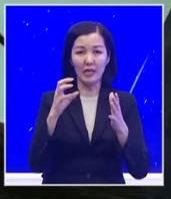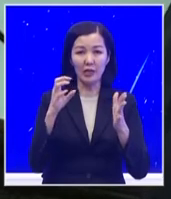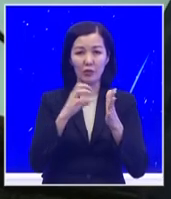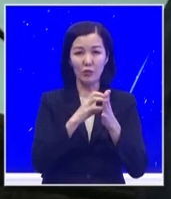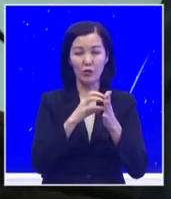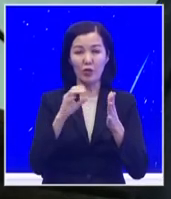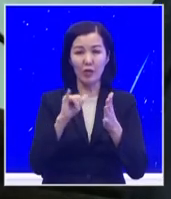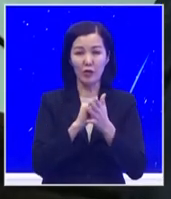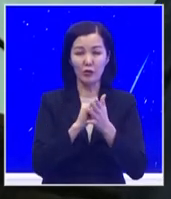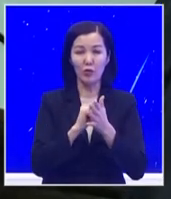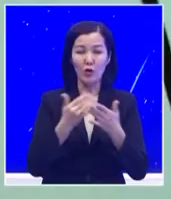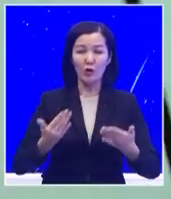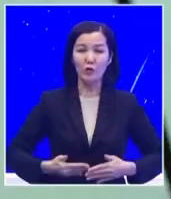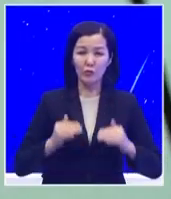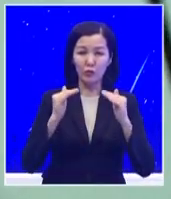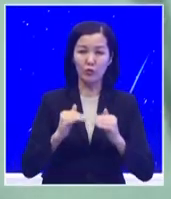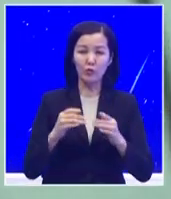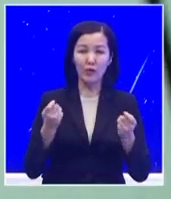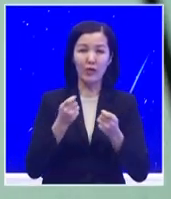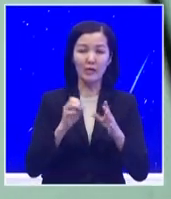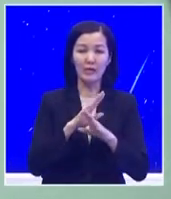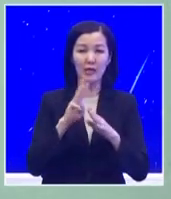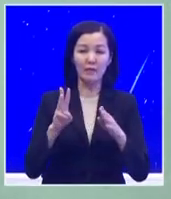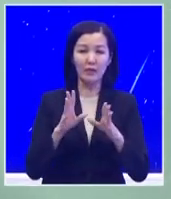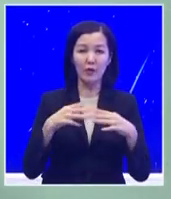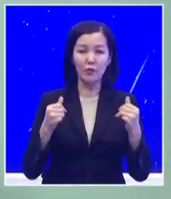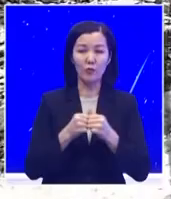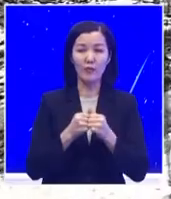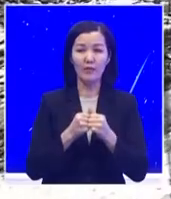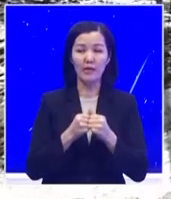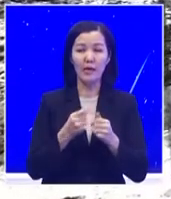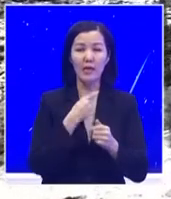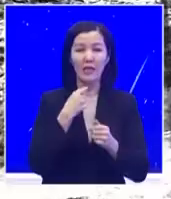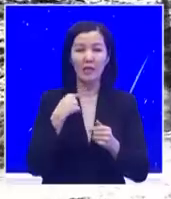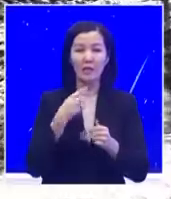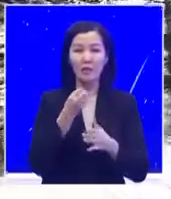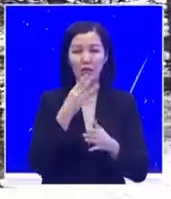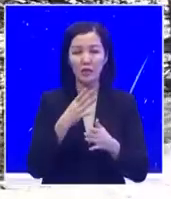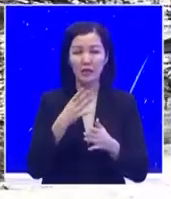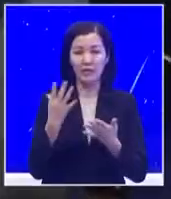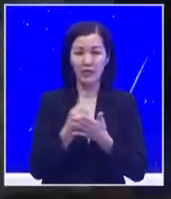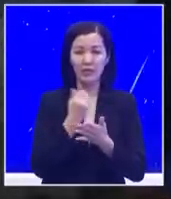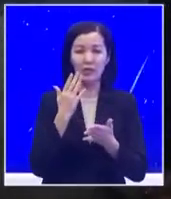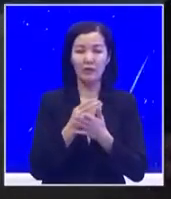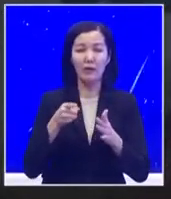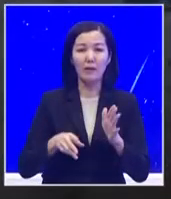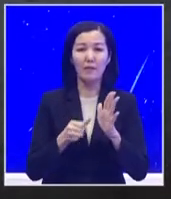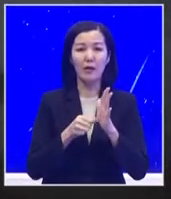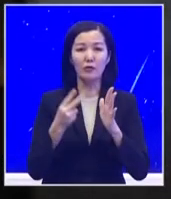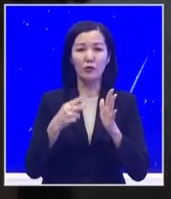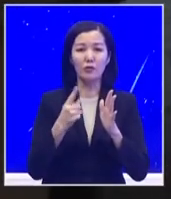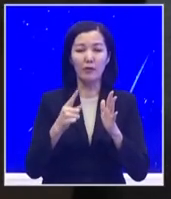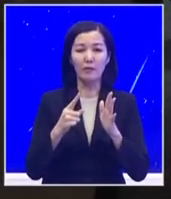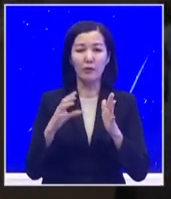қаралды. Тұрмысы төмен аз қамтылған отбасыларға жасалып жатқан бастамада Талдықорған жақсы нәтиже көрсетіп отыр. 1621